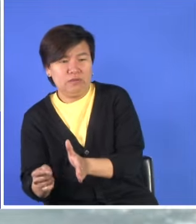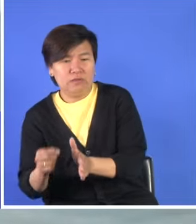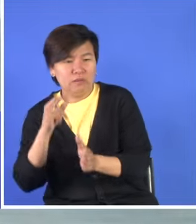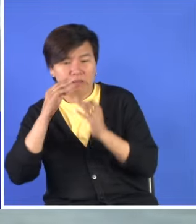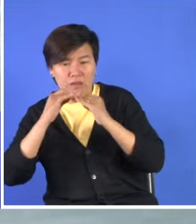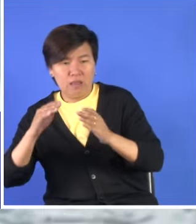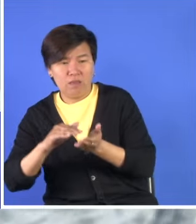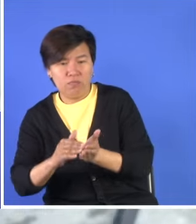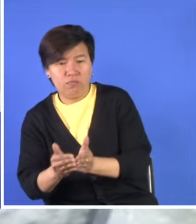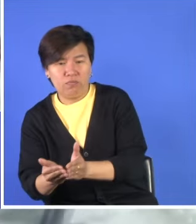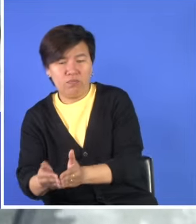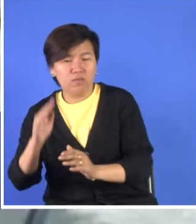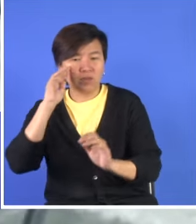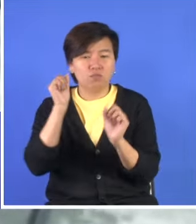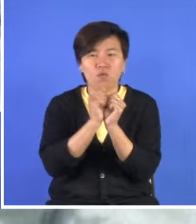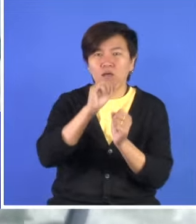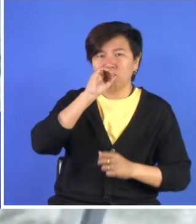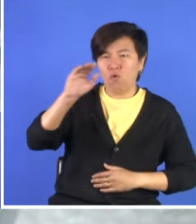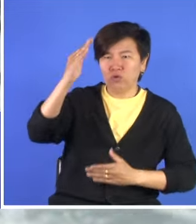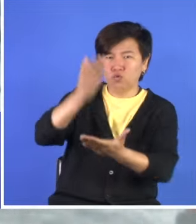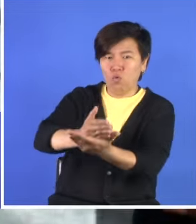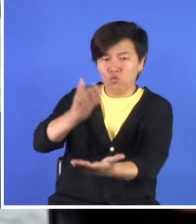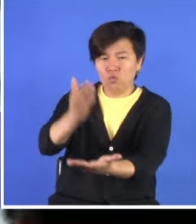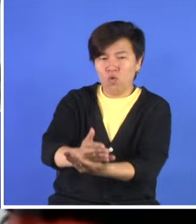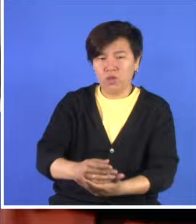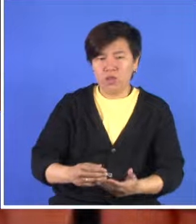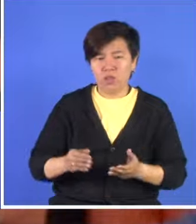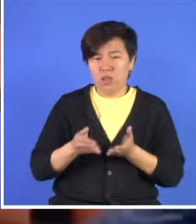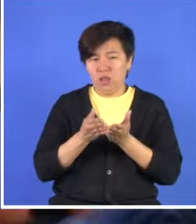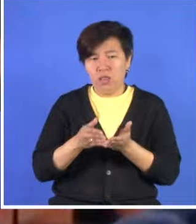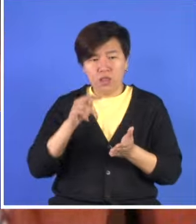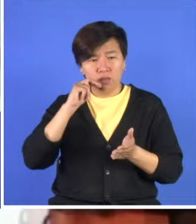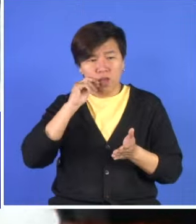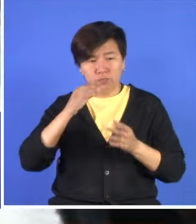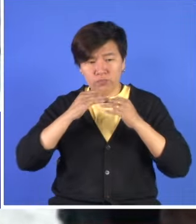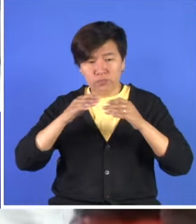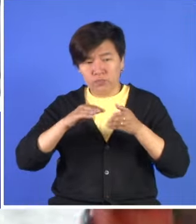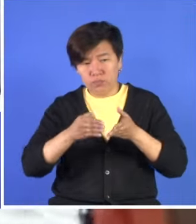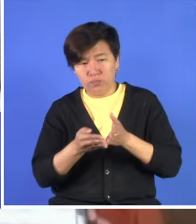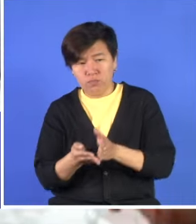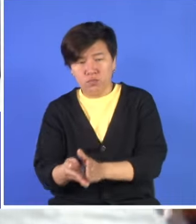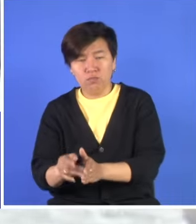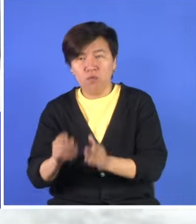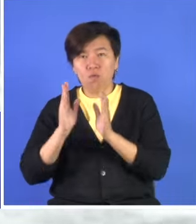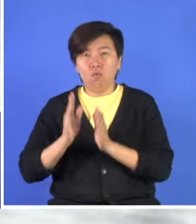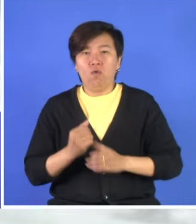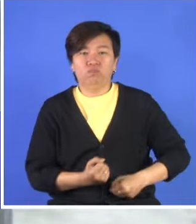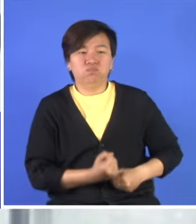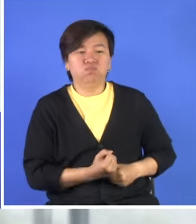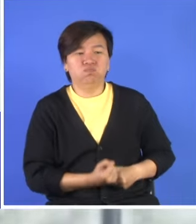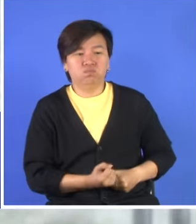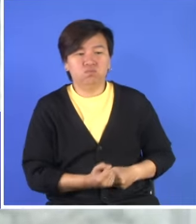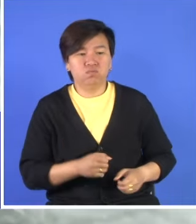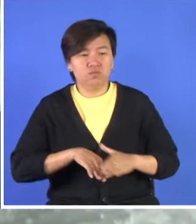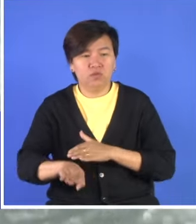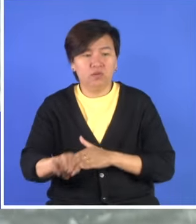ครับเจ้าที่ก็พยายามที่จะตะโกนบังคับให้หยุดเรือก่อนที่เรือจะจมปรากฏว่าเนี่ยเจ้าของเรือเถื่อนน่ะไม่ยอมหยุดฮะก็เลยขับเรือเนี่ยไป